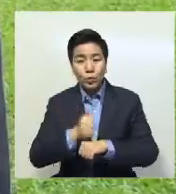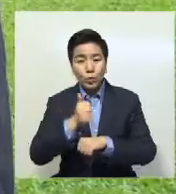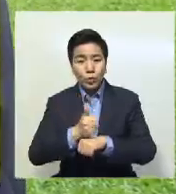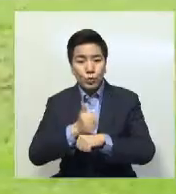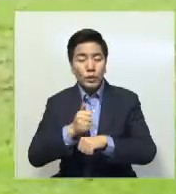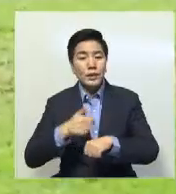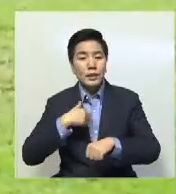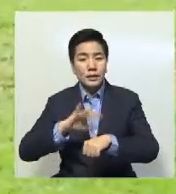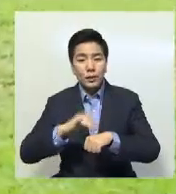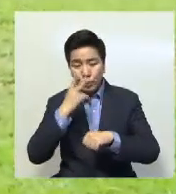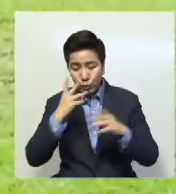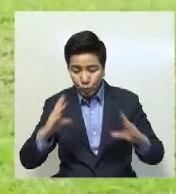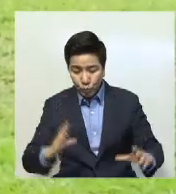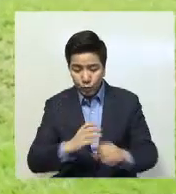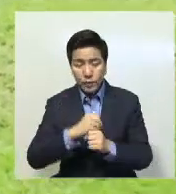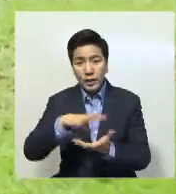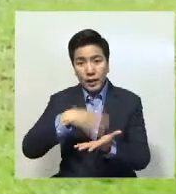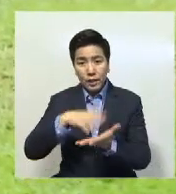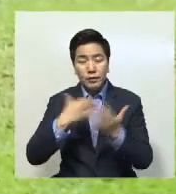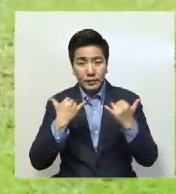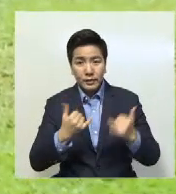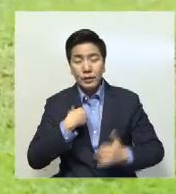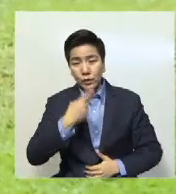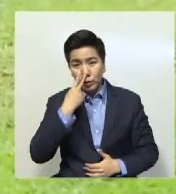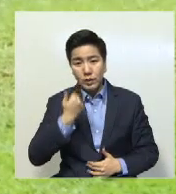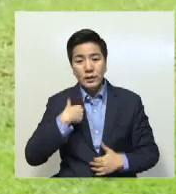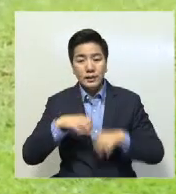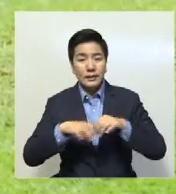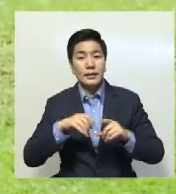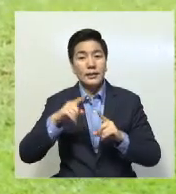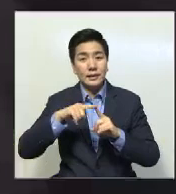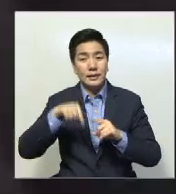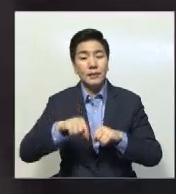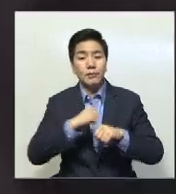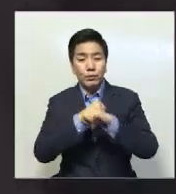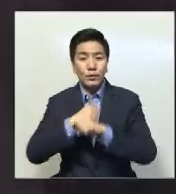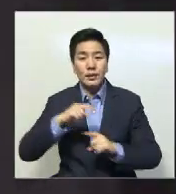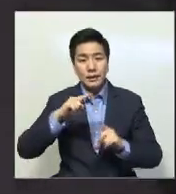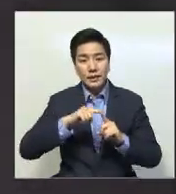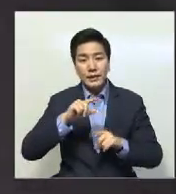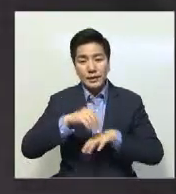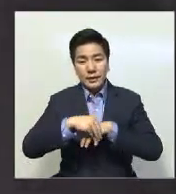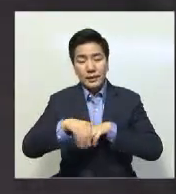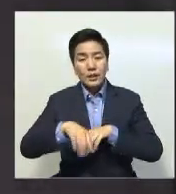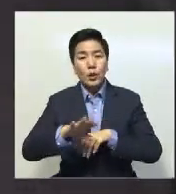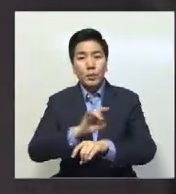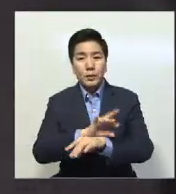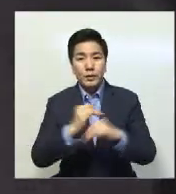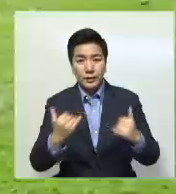ที่อุทยานแบบบูรณาการอุทยานแห่งชาติแก่งกระจานสำนักบริหารพื้นที่อนุรักษ์ที่3สาขาเพชรบุรี